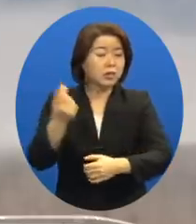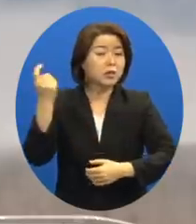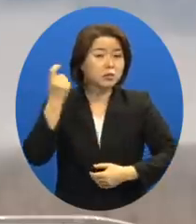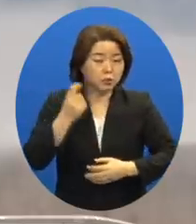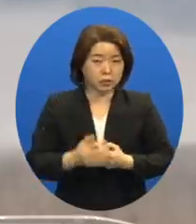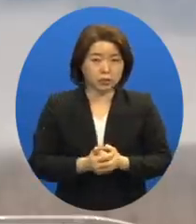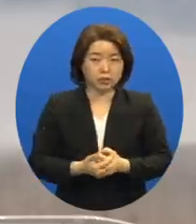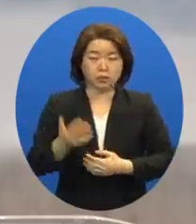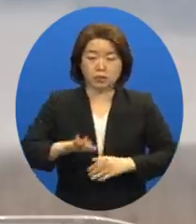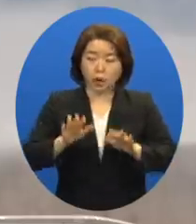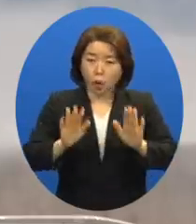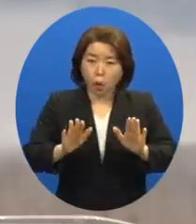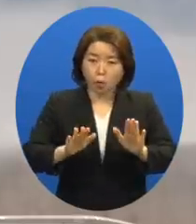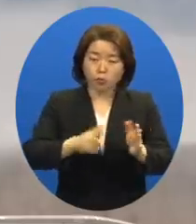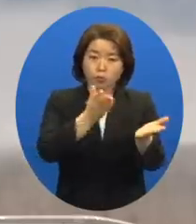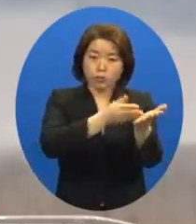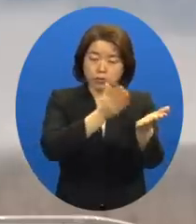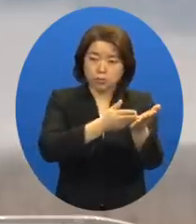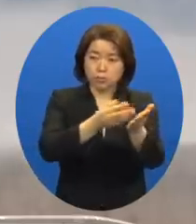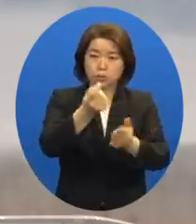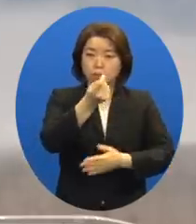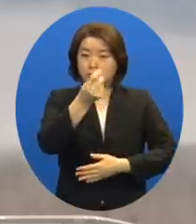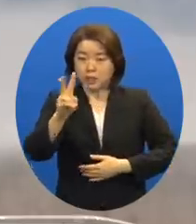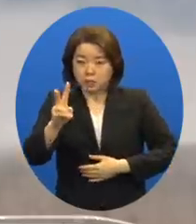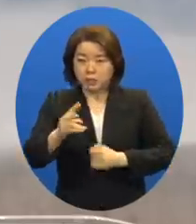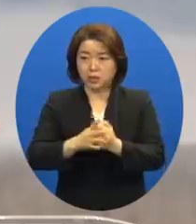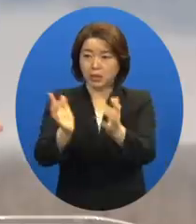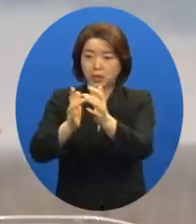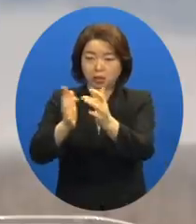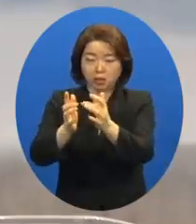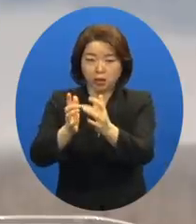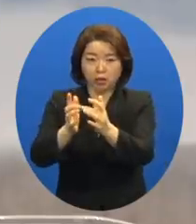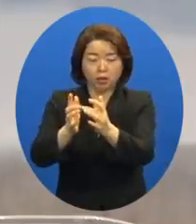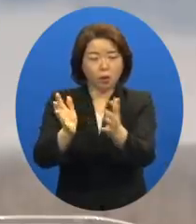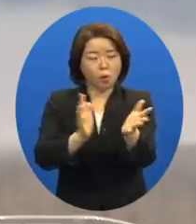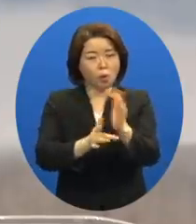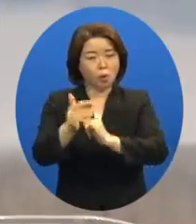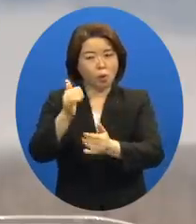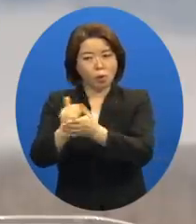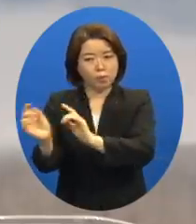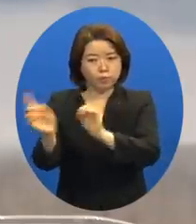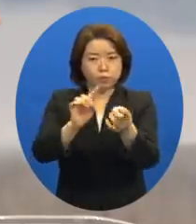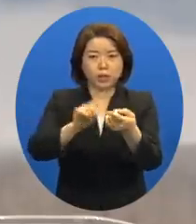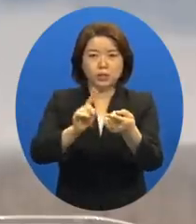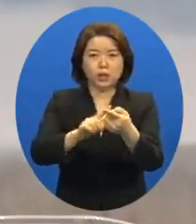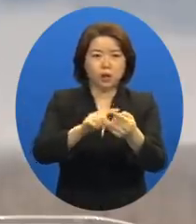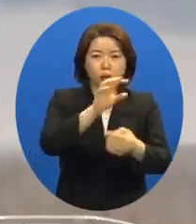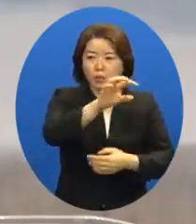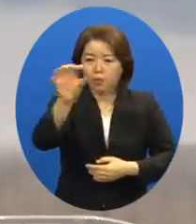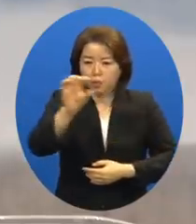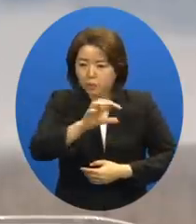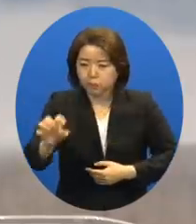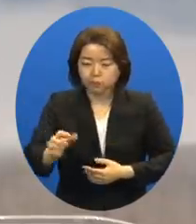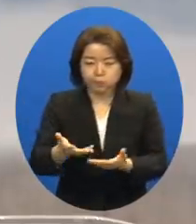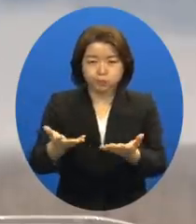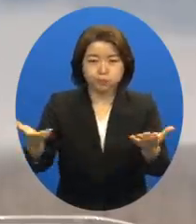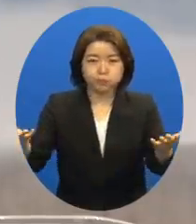신문에, 방송에, 인터넷에 예수님의 부활에 대한 소식이 어디서 전해지고 있습니까?